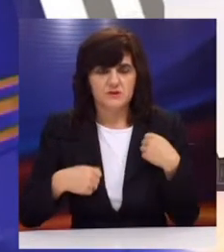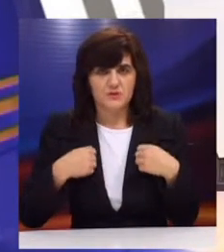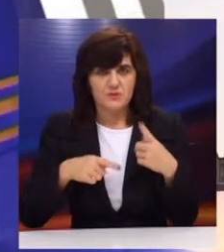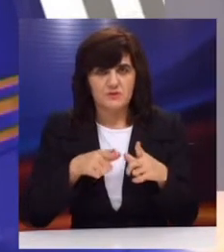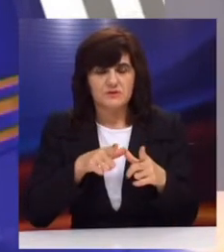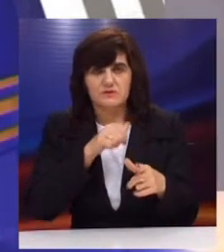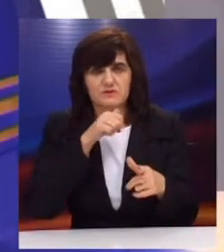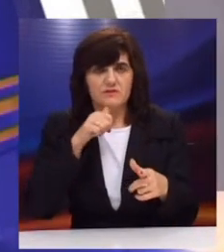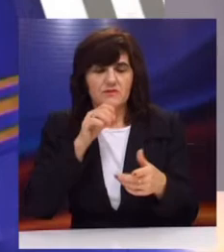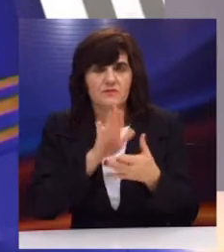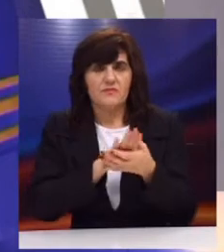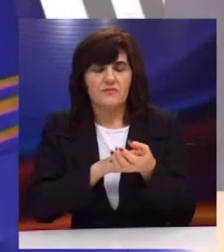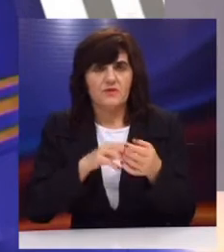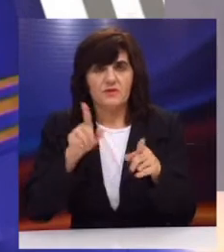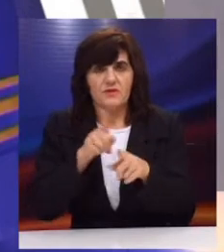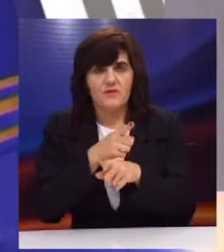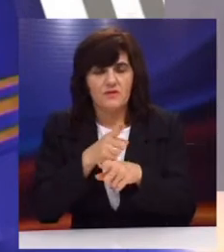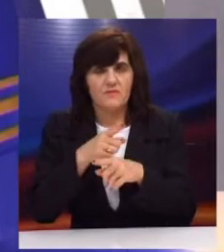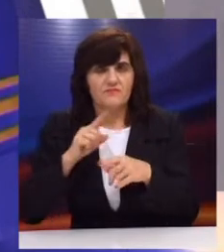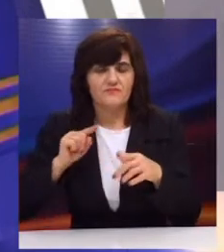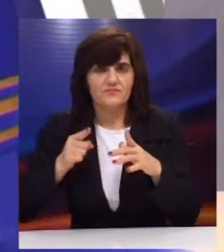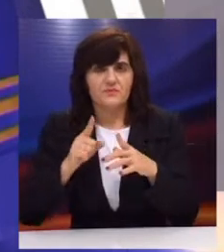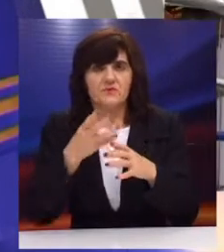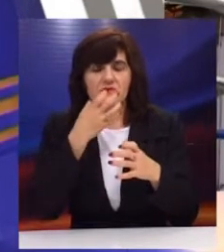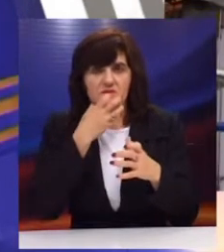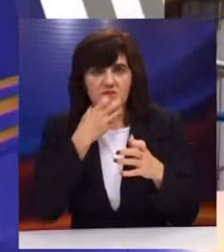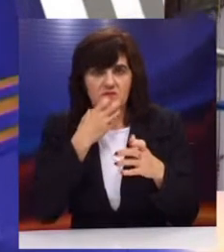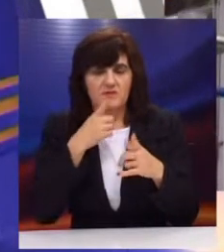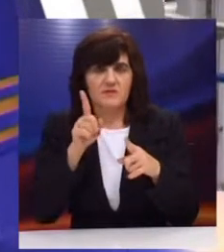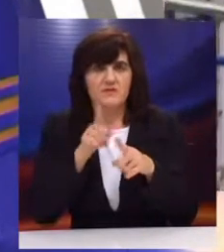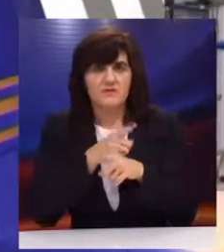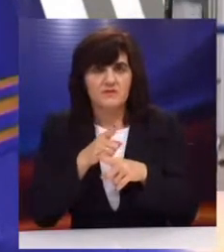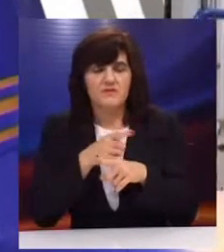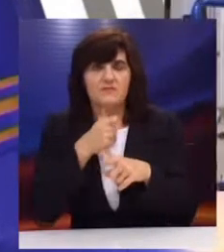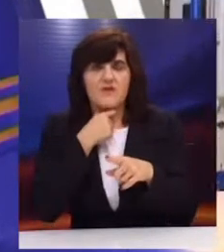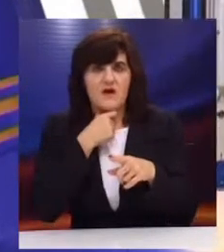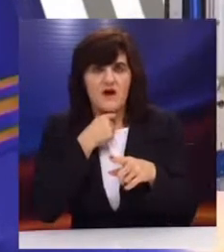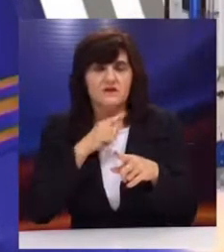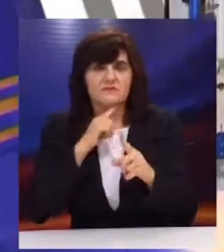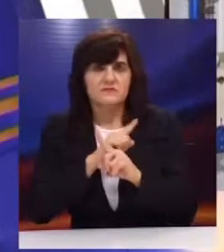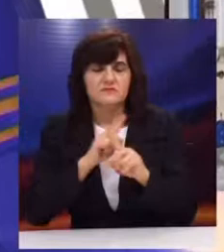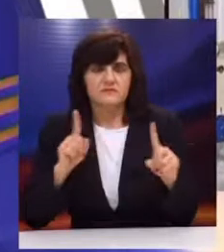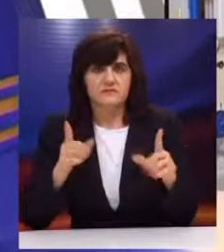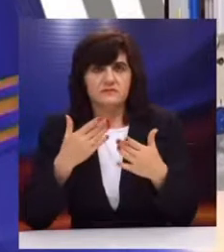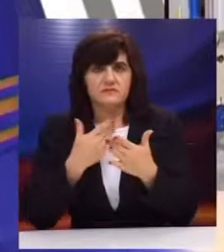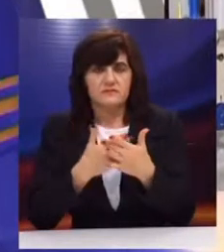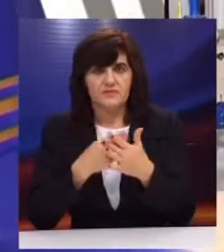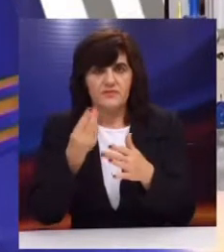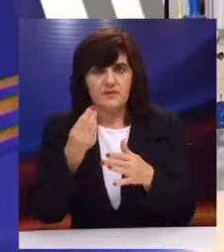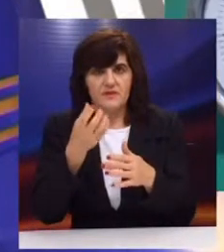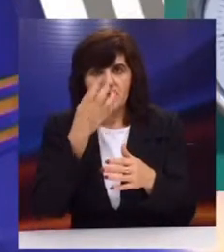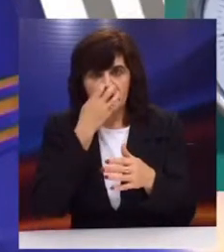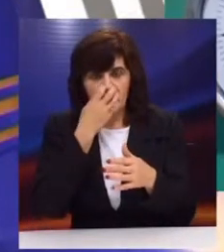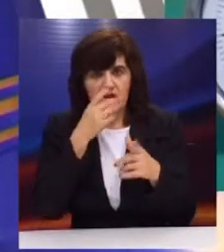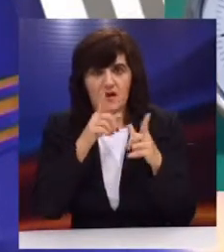grejnu sezonu je ušla sa rekonstruisanim toplovodnim sistemom, remontovanim gasnim i mazutnim postrojenjima. Cena